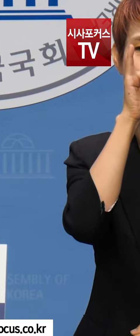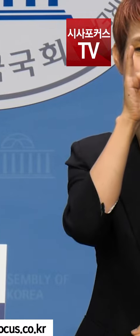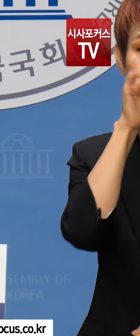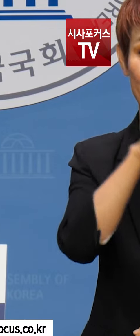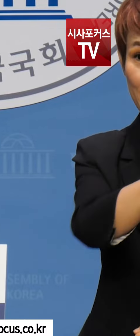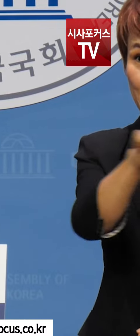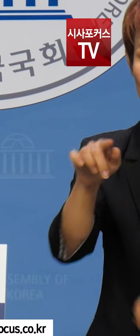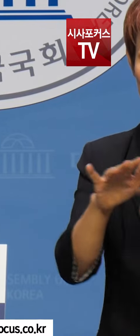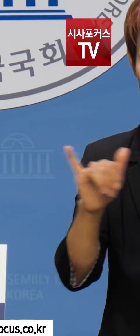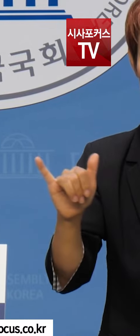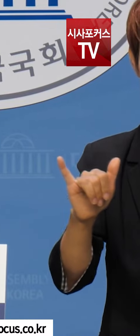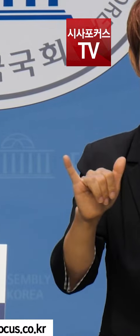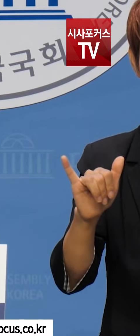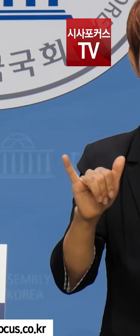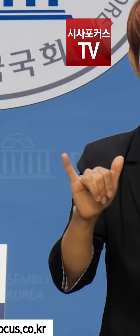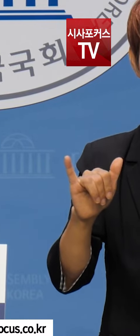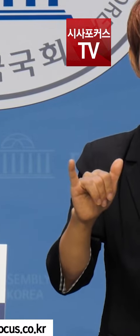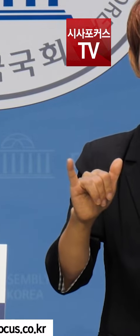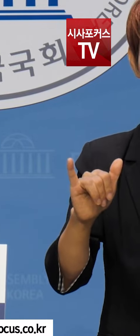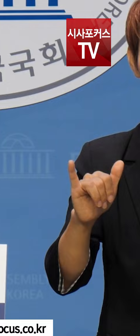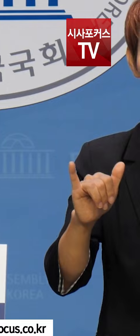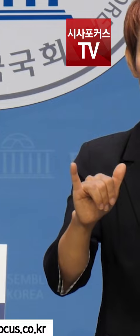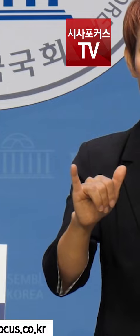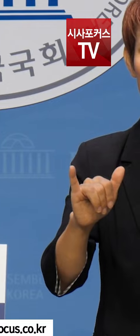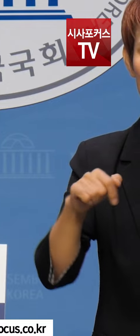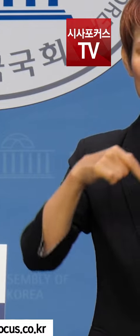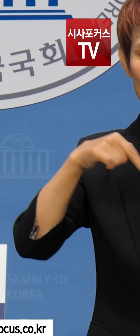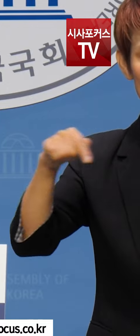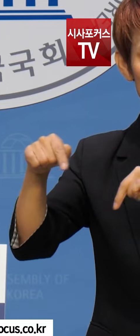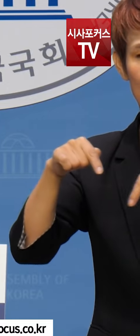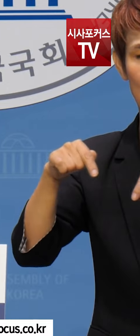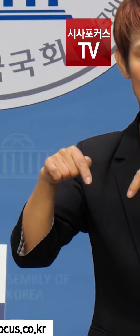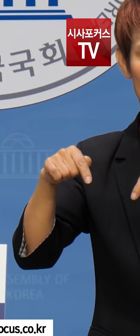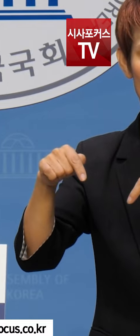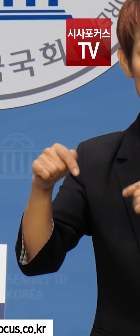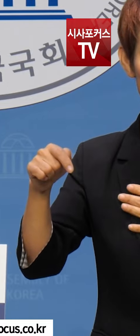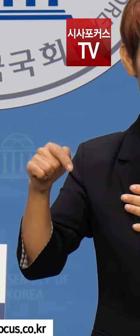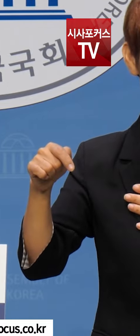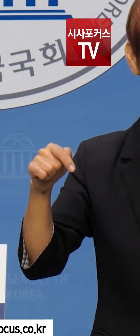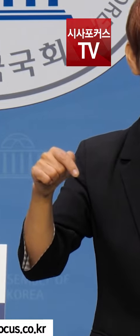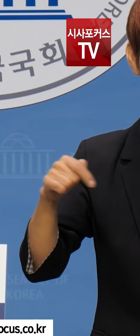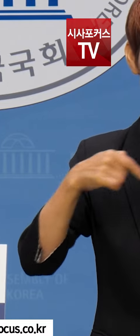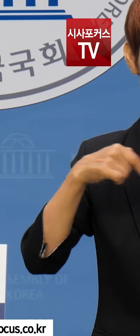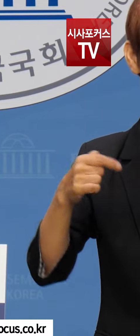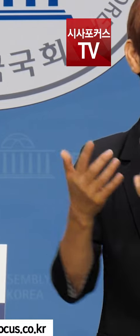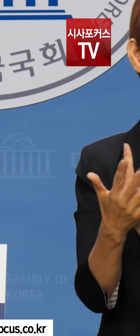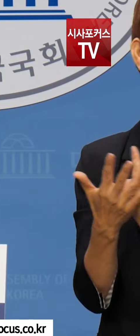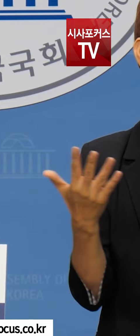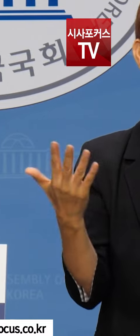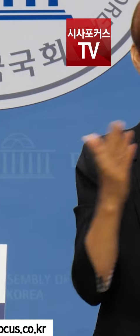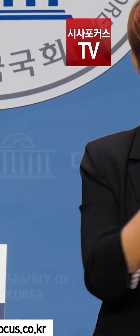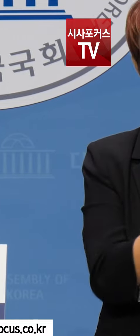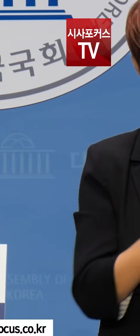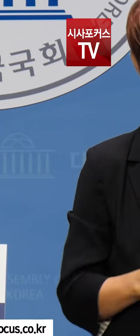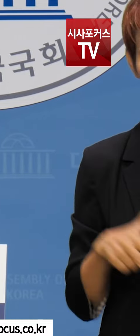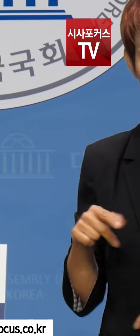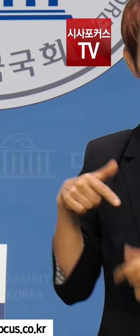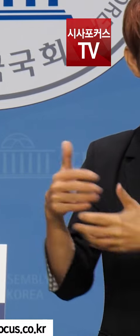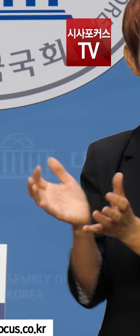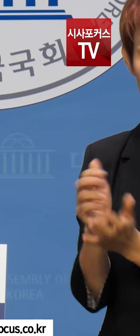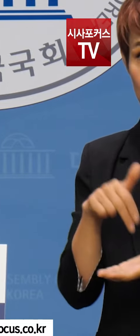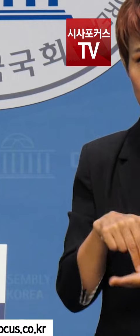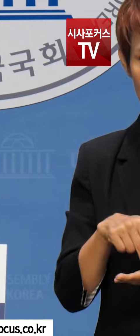이분들은 특권에 젖어있는 기성 정치권에 대한 환멸로 정치를 멀리하고 있습니다.